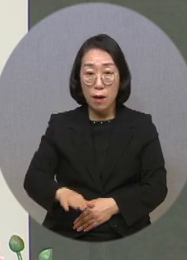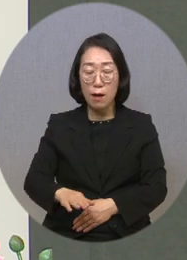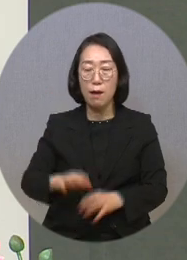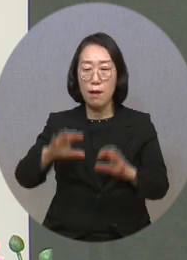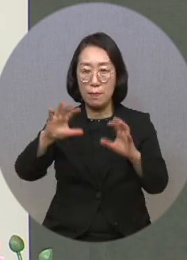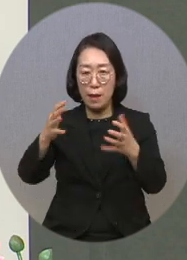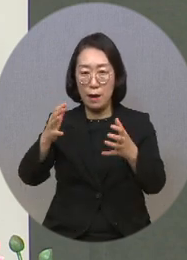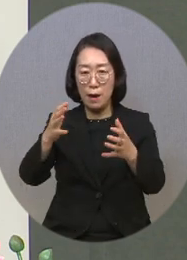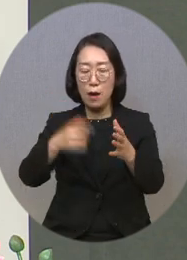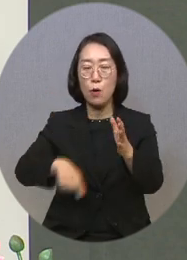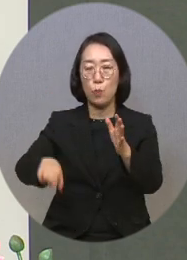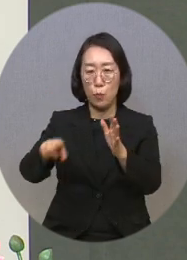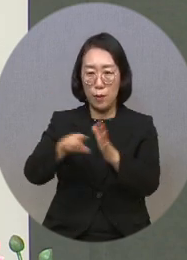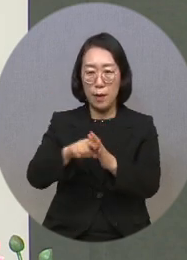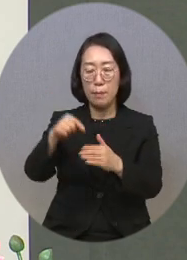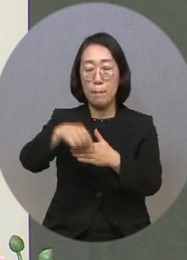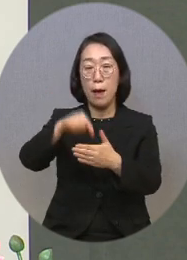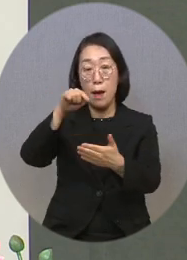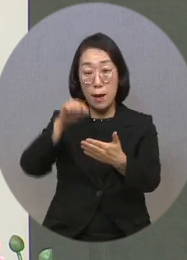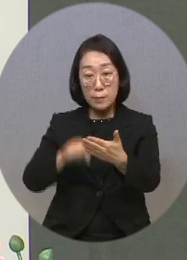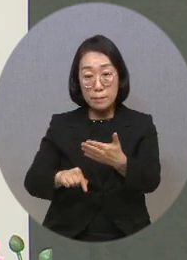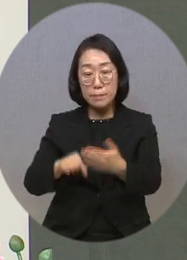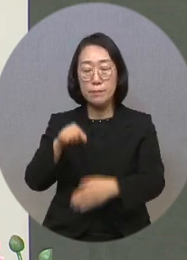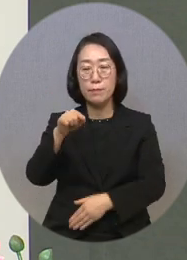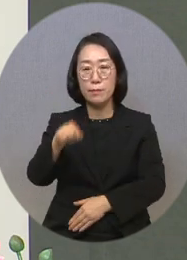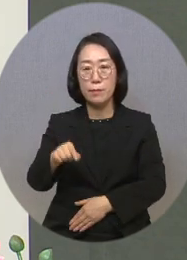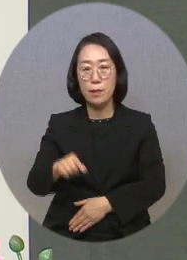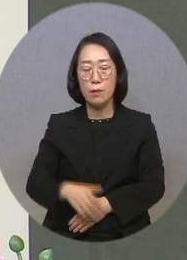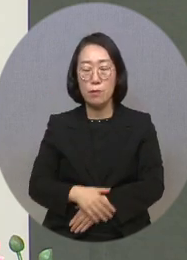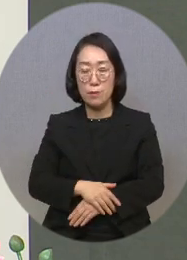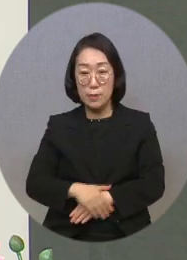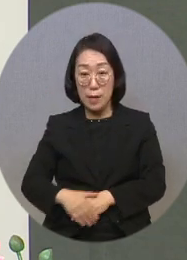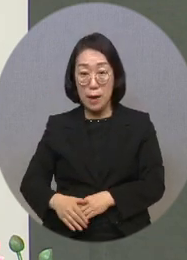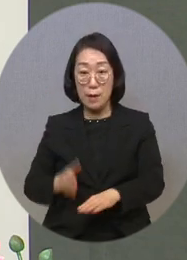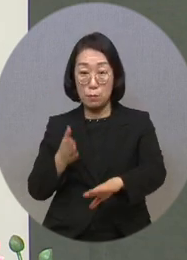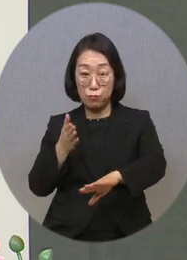나라를 생각하는 마음만은 중심을 잡고